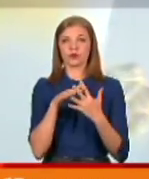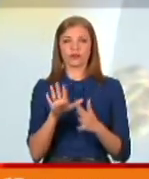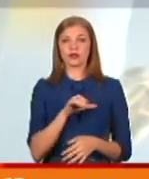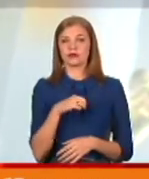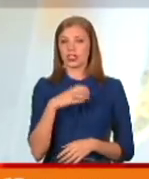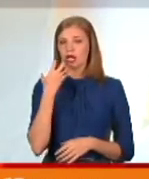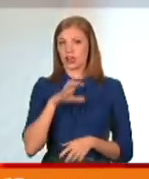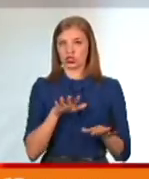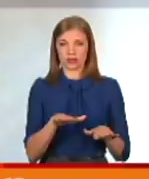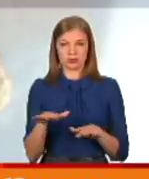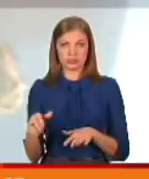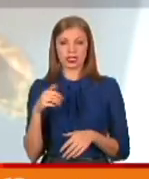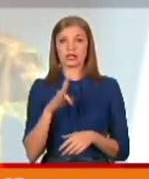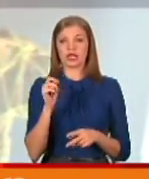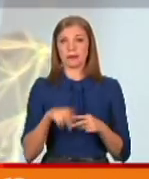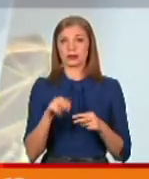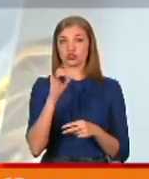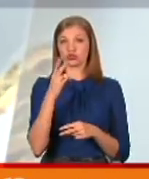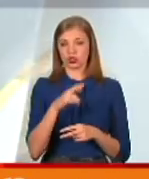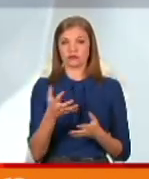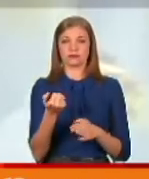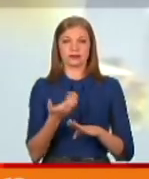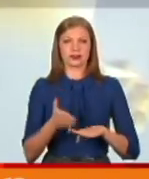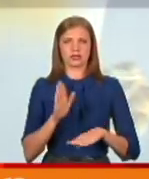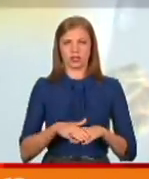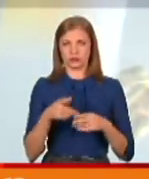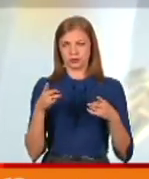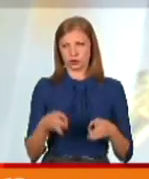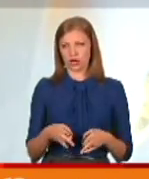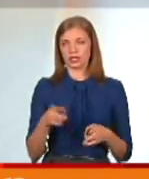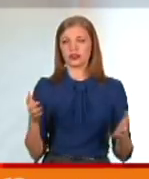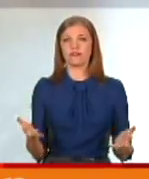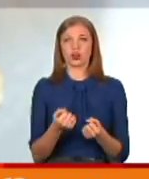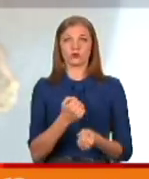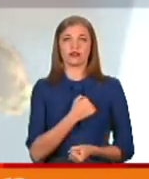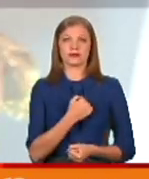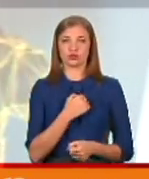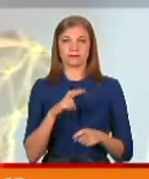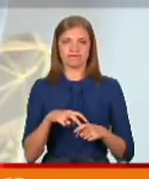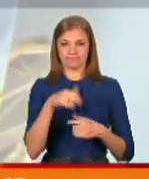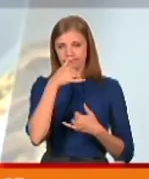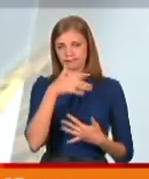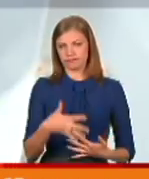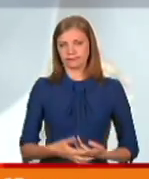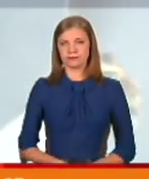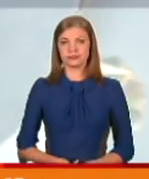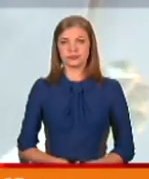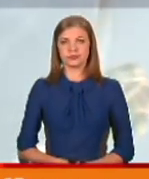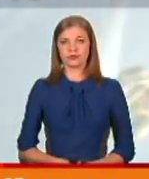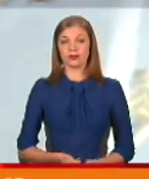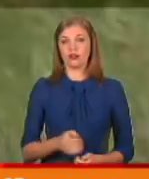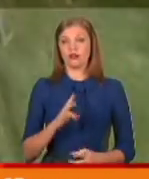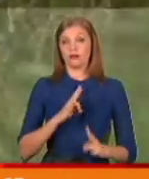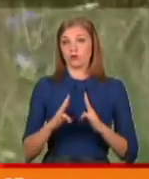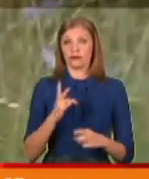у найгарячіших місцях. Наприкінці червня дістав тяжке скалкове поранення. Врятувати воїна лікарям не вдалося.